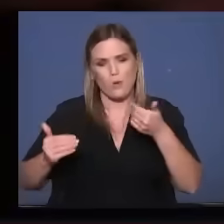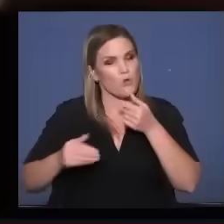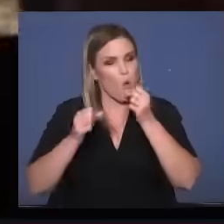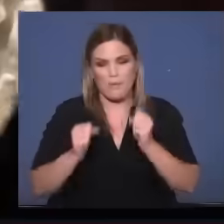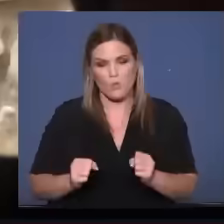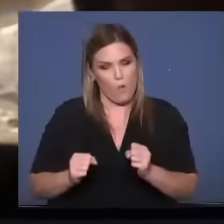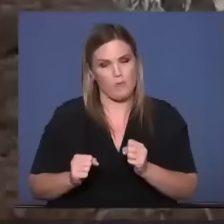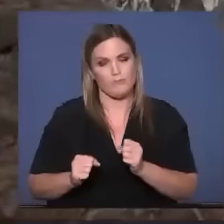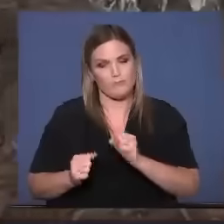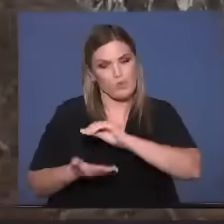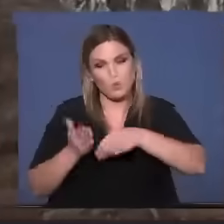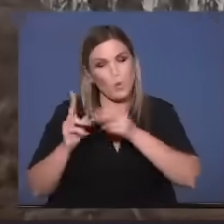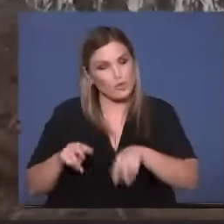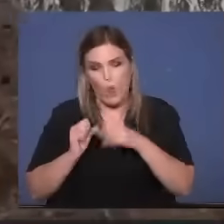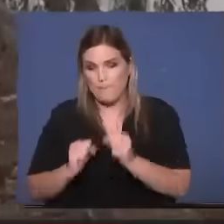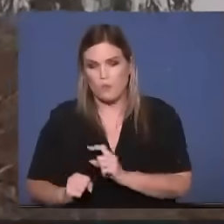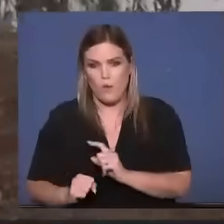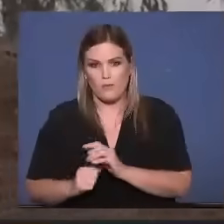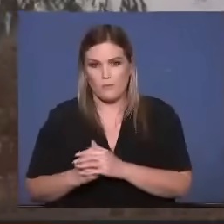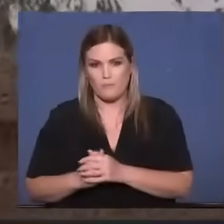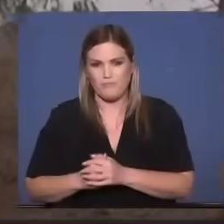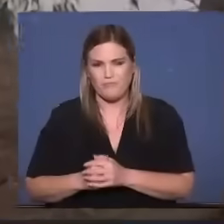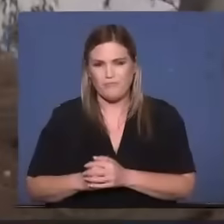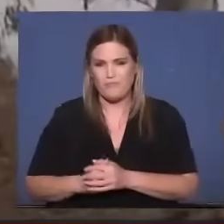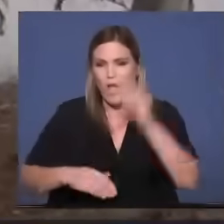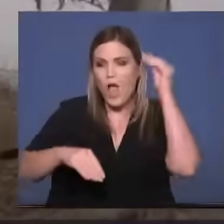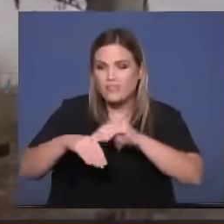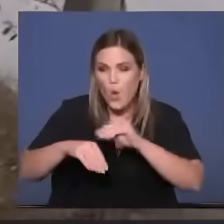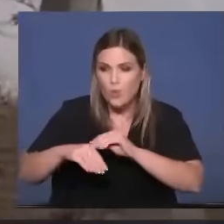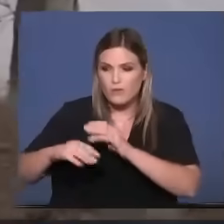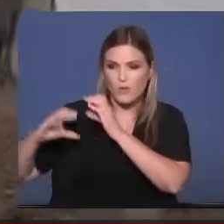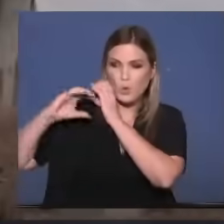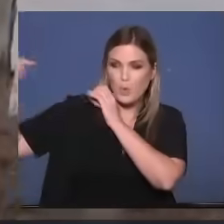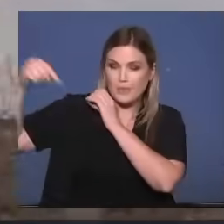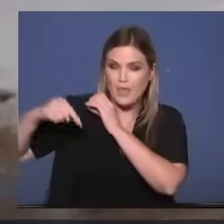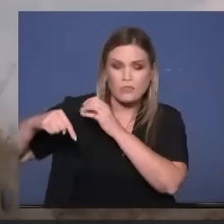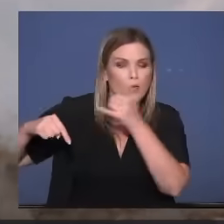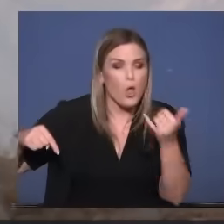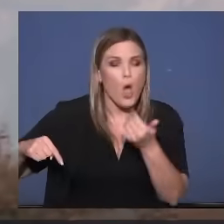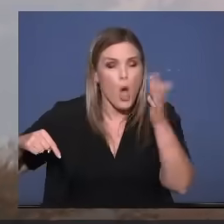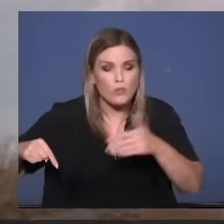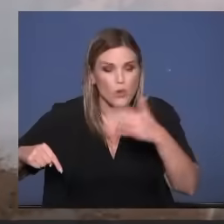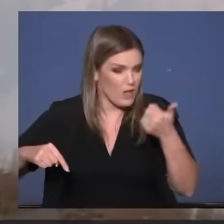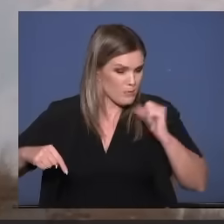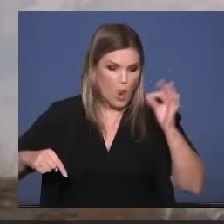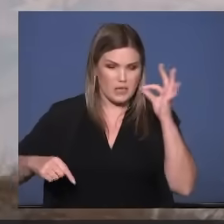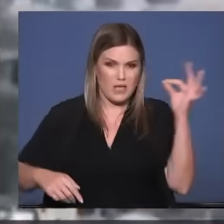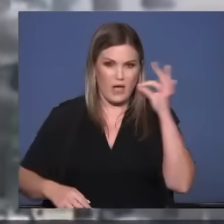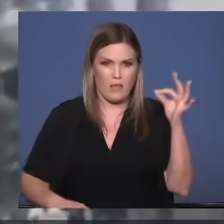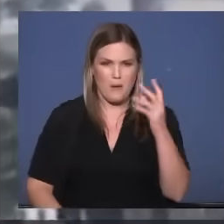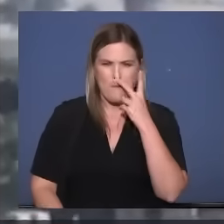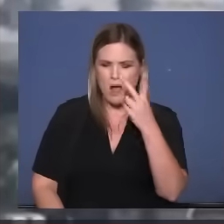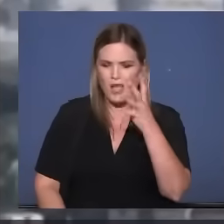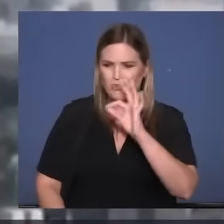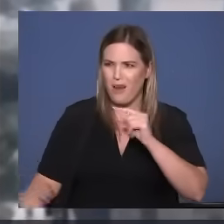תתאפשר ההתראות לירי ילי נט לא פוסקות רק אתמול נשמעה כאן הזקה המראה הזה של רקטות שפוגעות